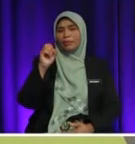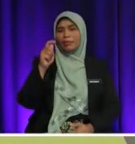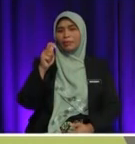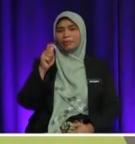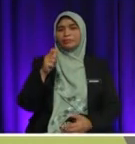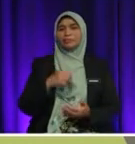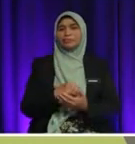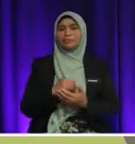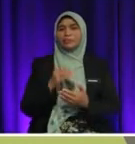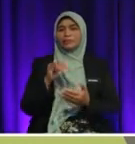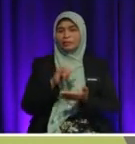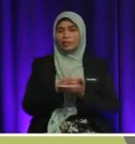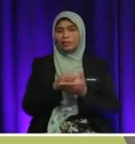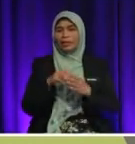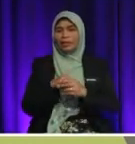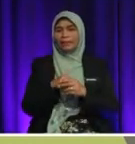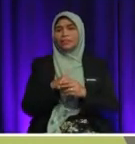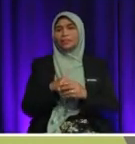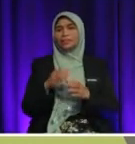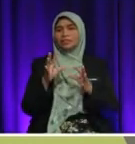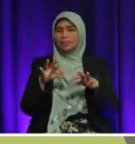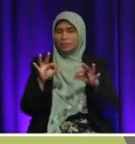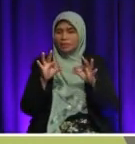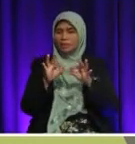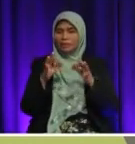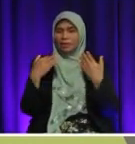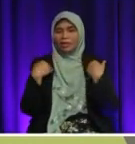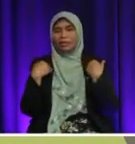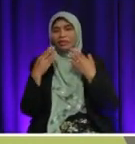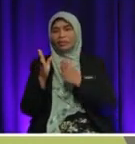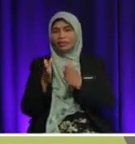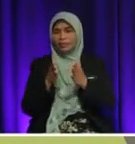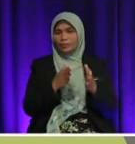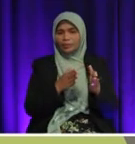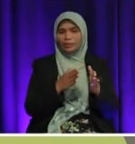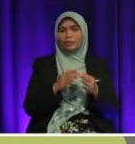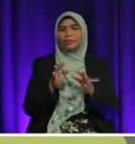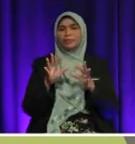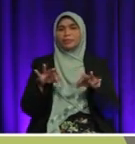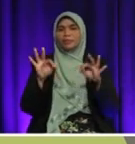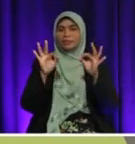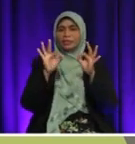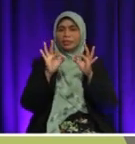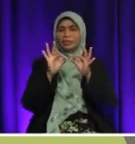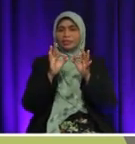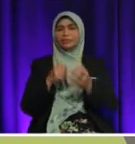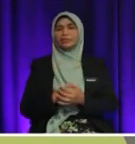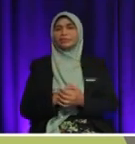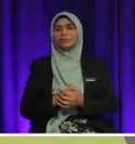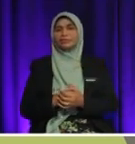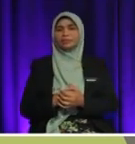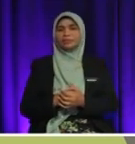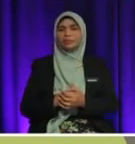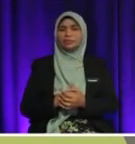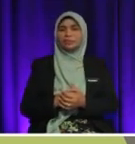cerita, sesebuah cerpen, novel terdapat urutan atau jalinan peristiwa. Urutan dalam